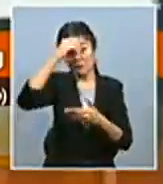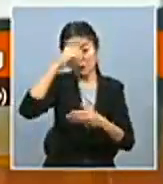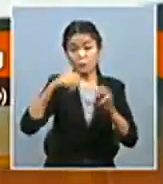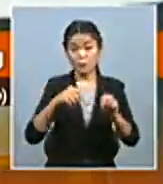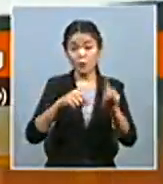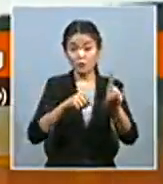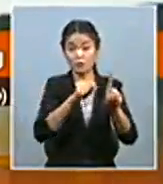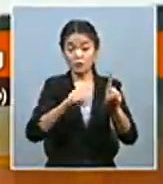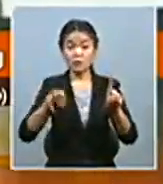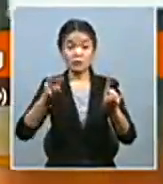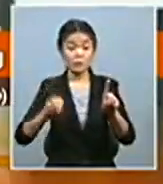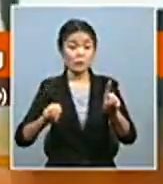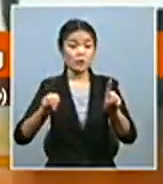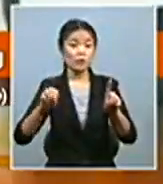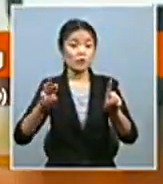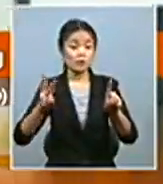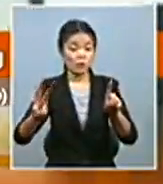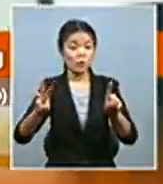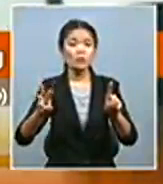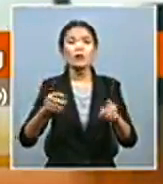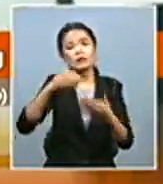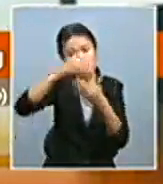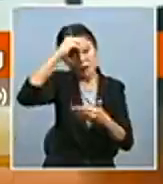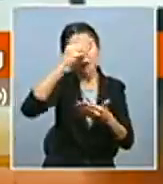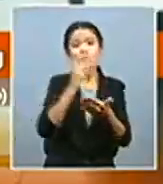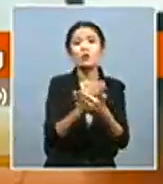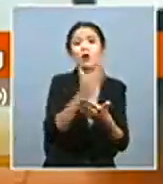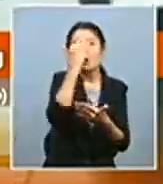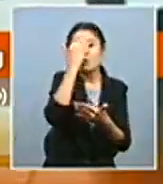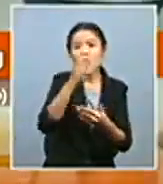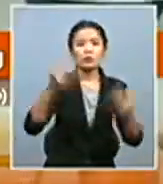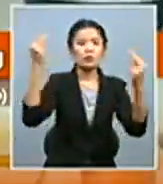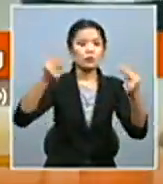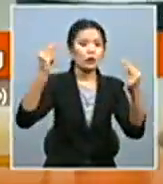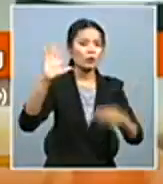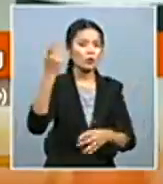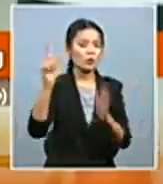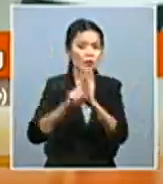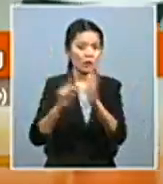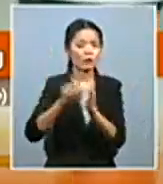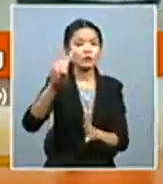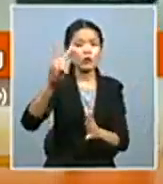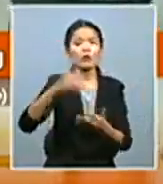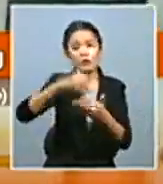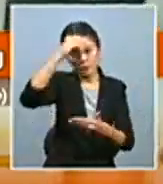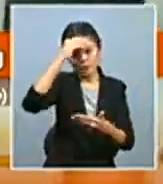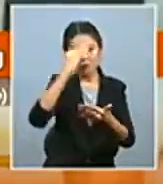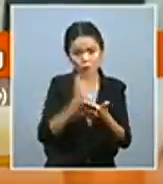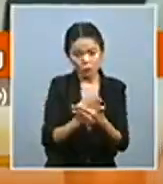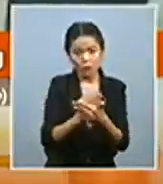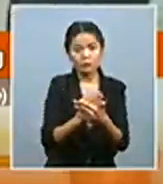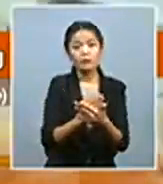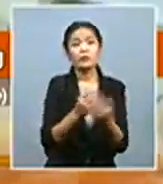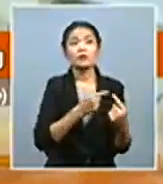งเรียนวัฒนศิลป์วิทยาลัยแต่ก็ต้องหยุดเรียนครับเพราะตอนนั้นเกิดสงครามโลกครั้งที่2นะครับคุณบรรหารเริ่มต้น